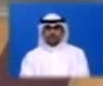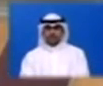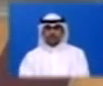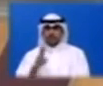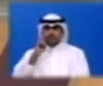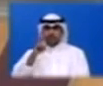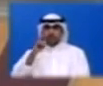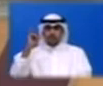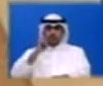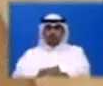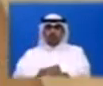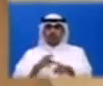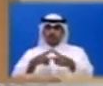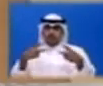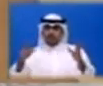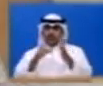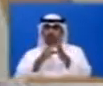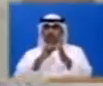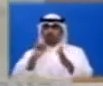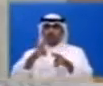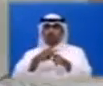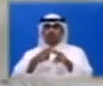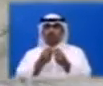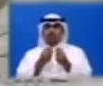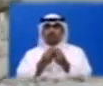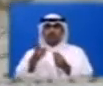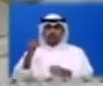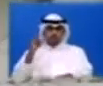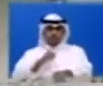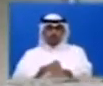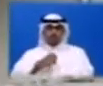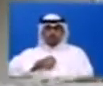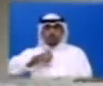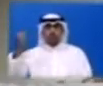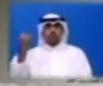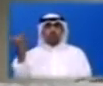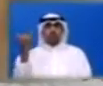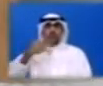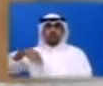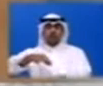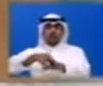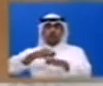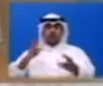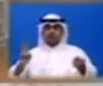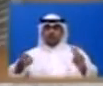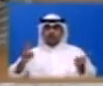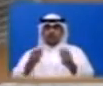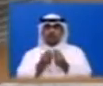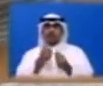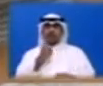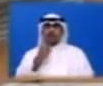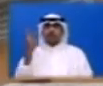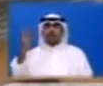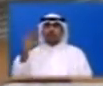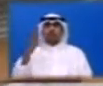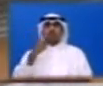ذكرى اعلاني دستور دوله الكويت مناسبه وطنيه يحتفل بها الكويتيون منذ 52